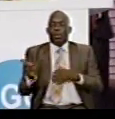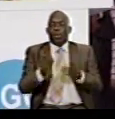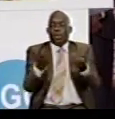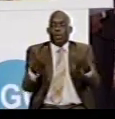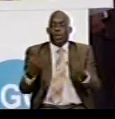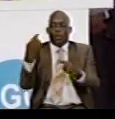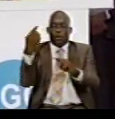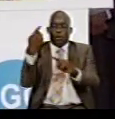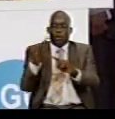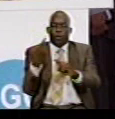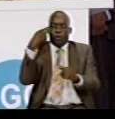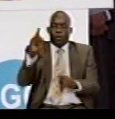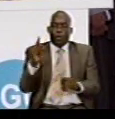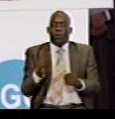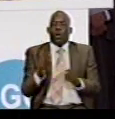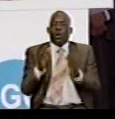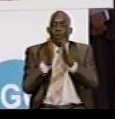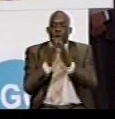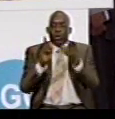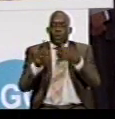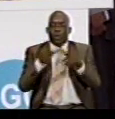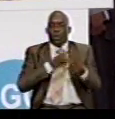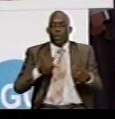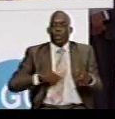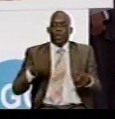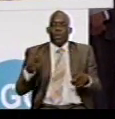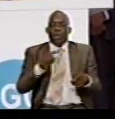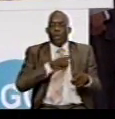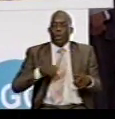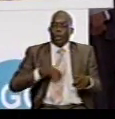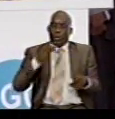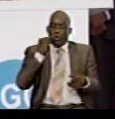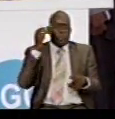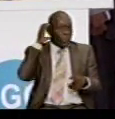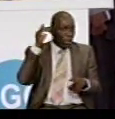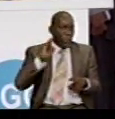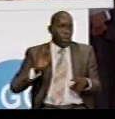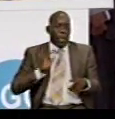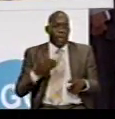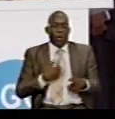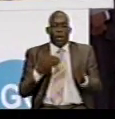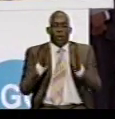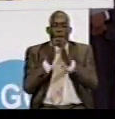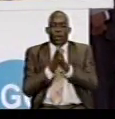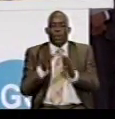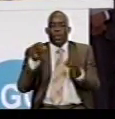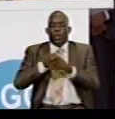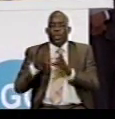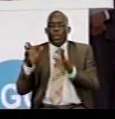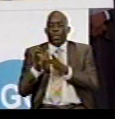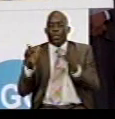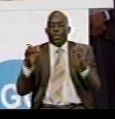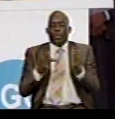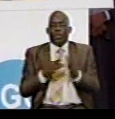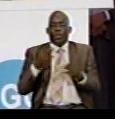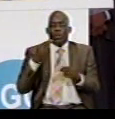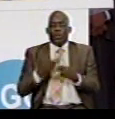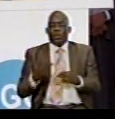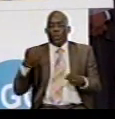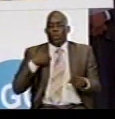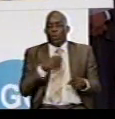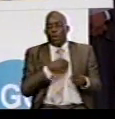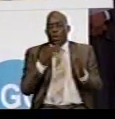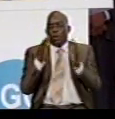ta bouche et parle à Dieu. The Lord is saying. Le Seigneur écoute à nos prières. In Jesus' name we pray. Au nom